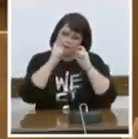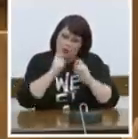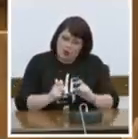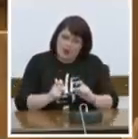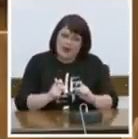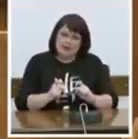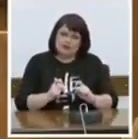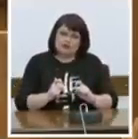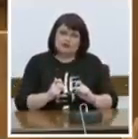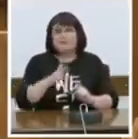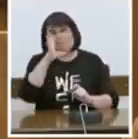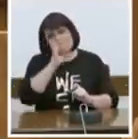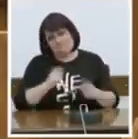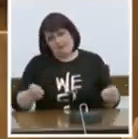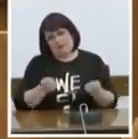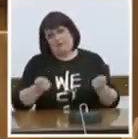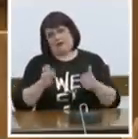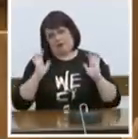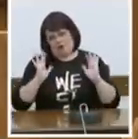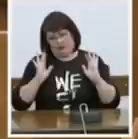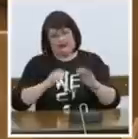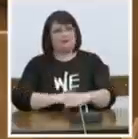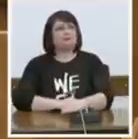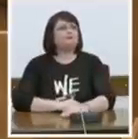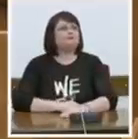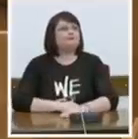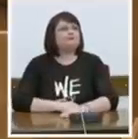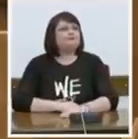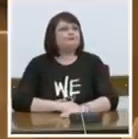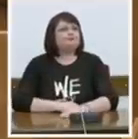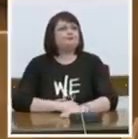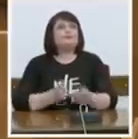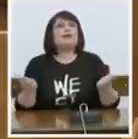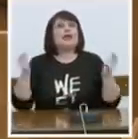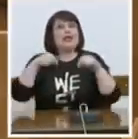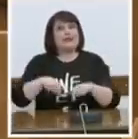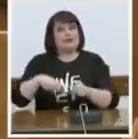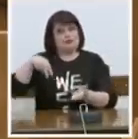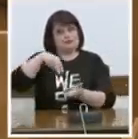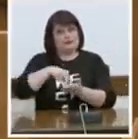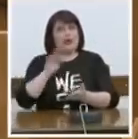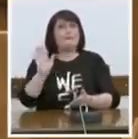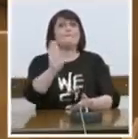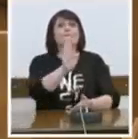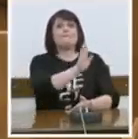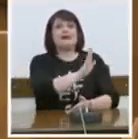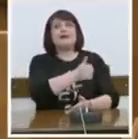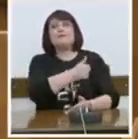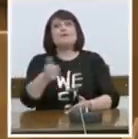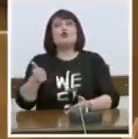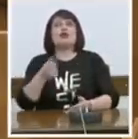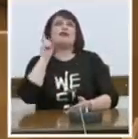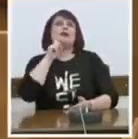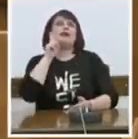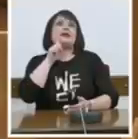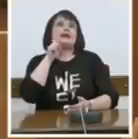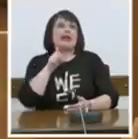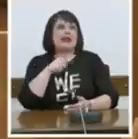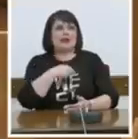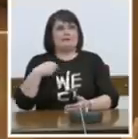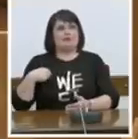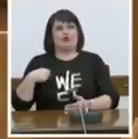τα κάνουμε πραγματικότητα. Βρίσκομαι ενώπιόν σας ως μοναδική γυναίκα